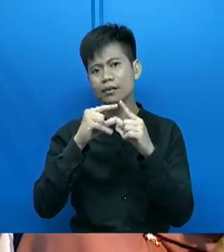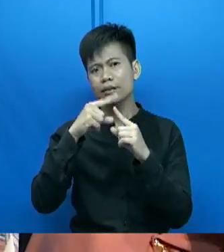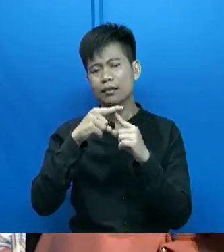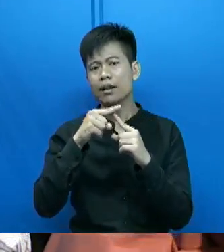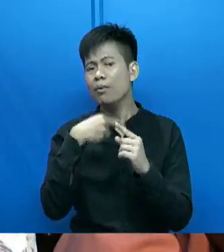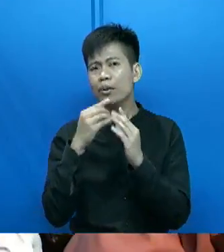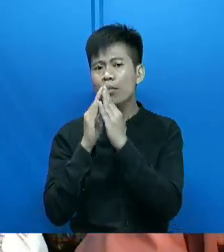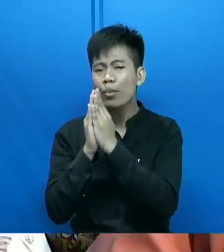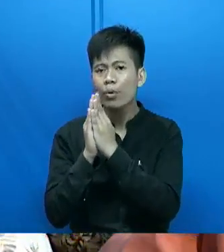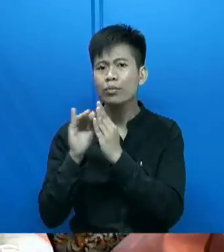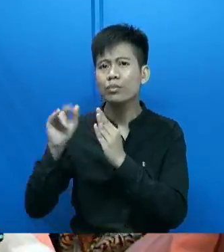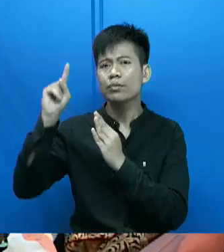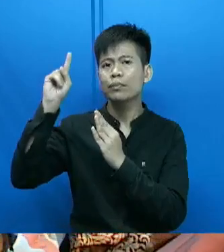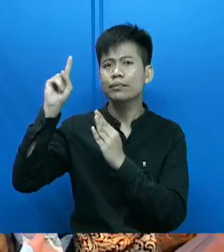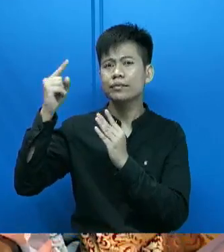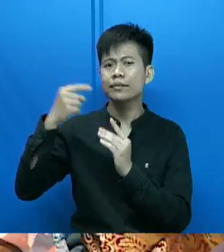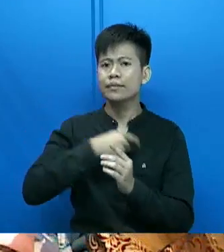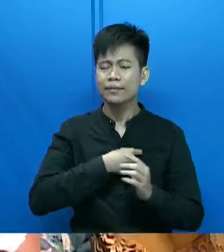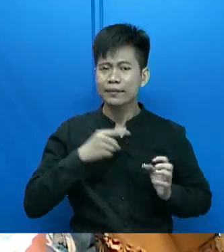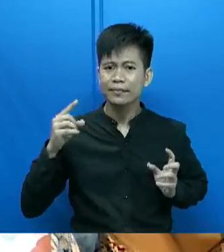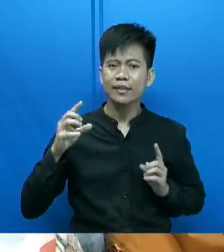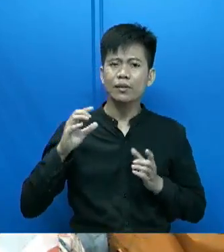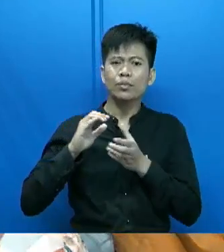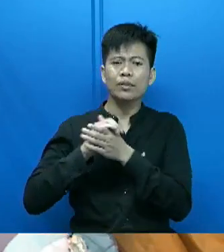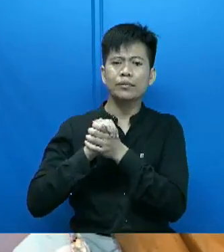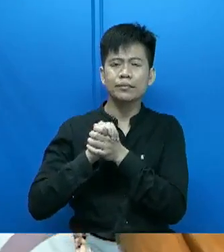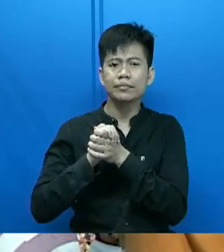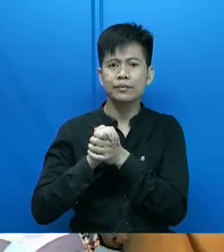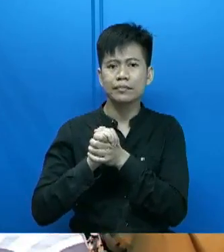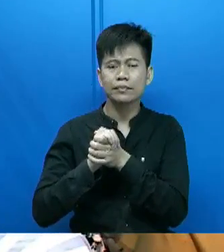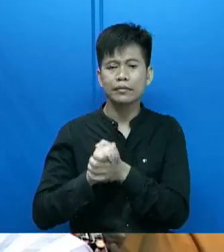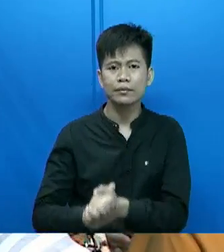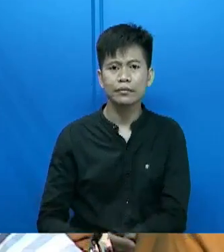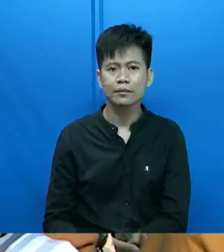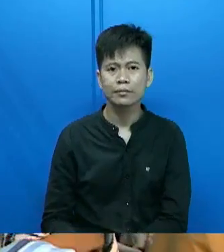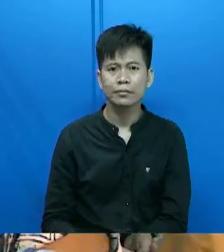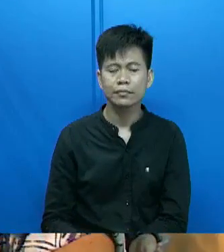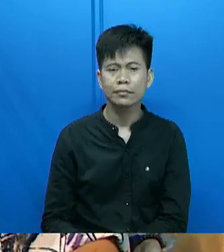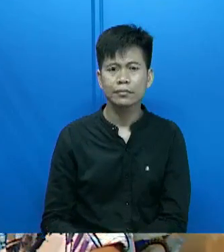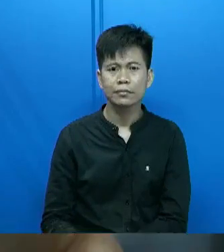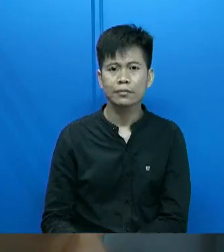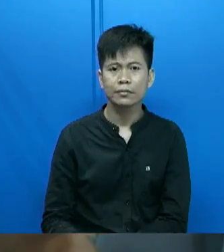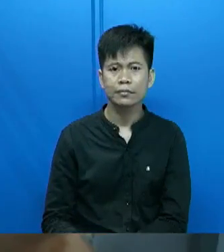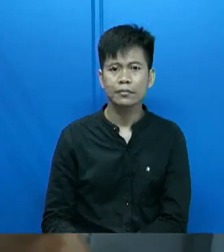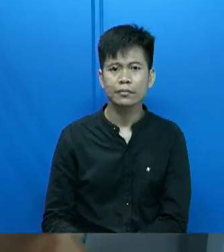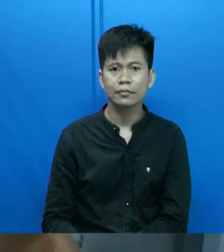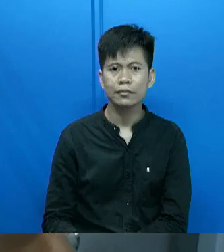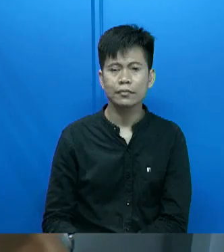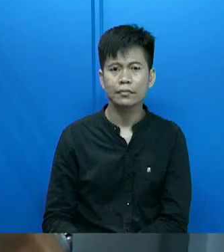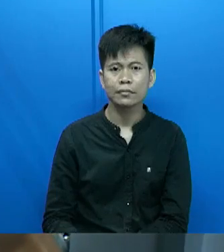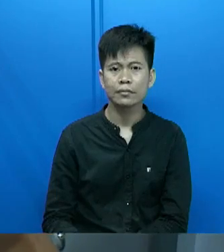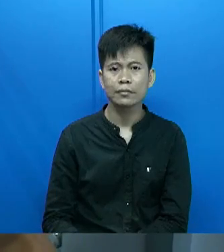Kami mohon ya Allah, satukan hati kami. Allah wahidna ya Allah fi saffil Islam Wajanibna anit